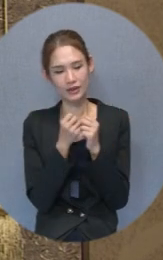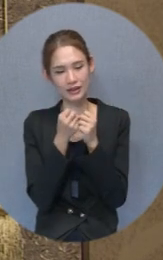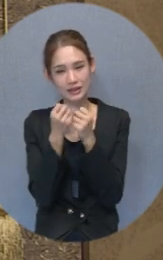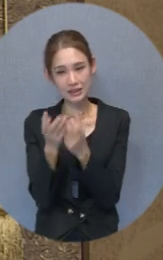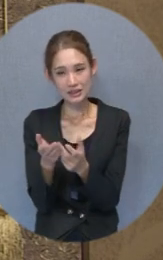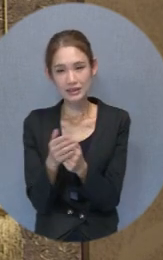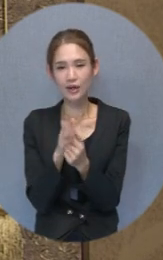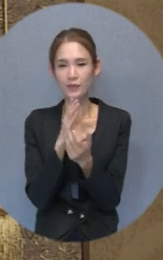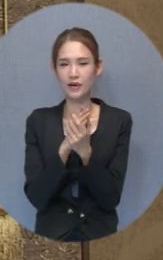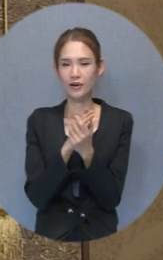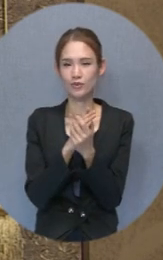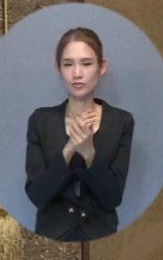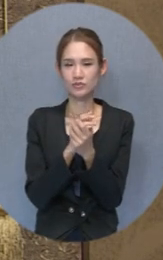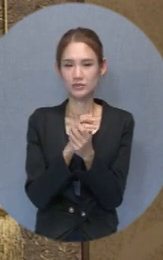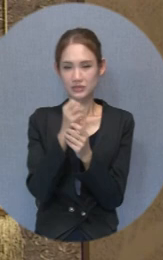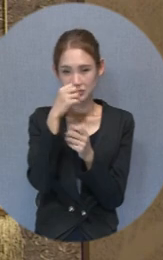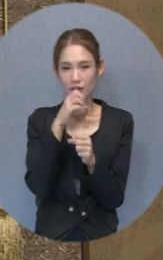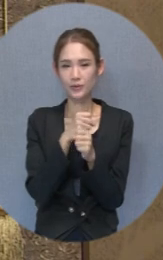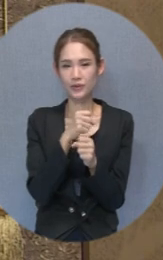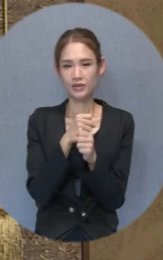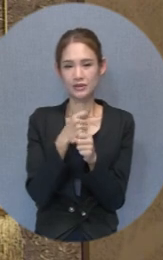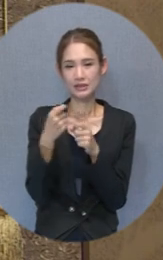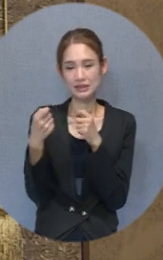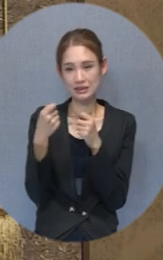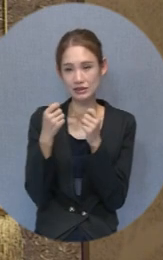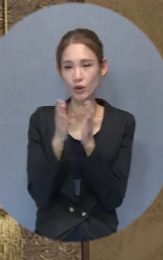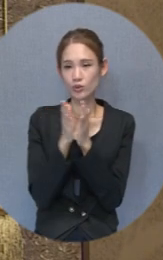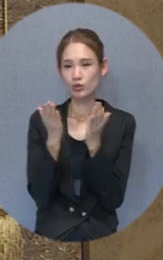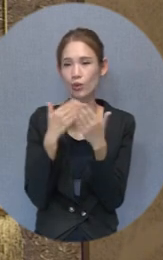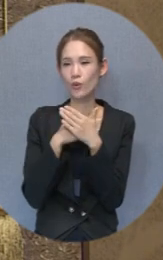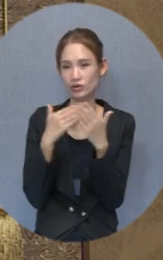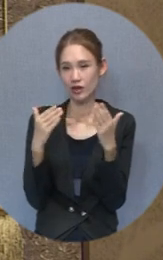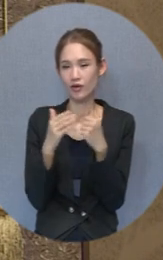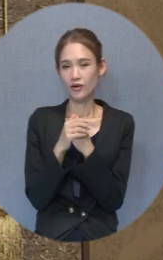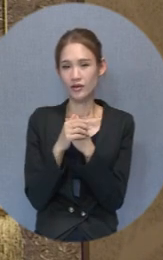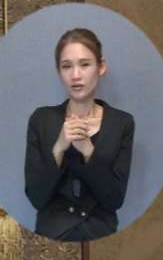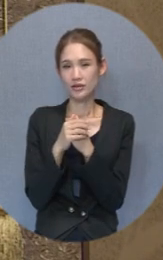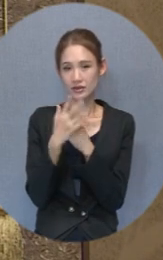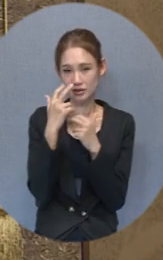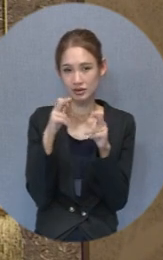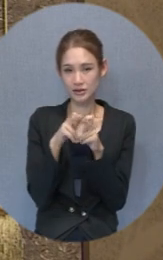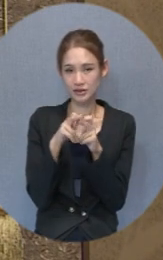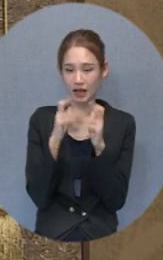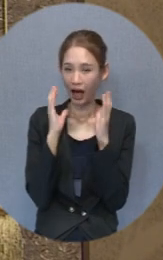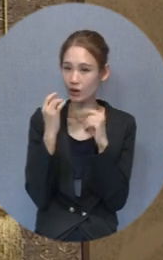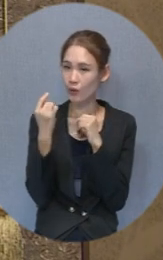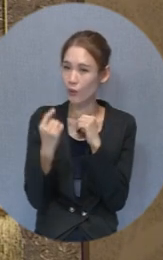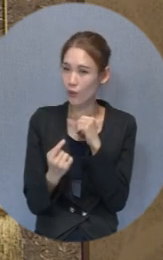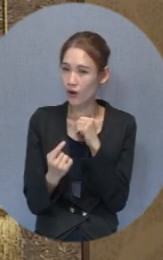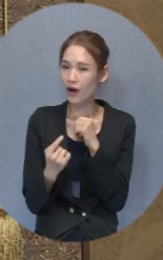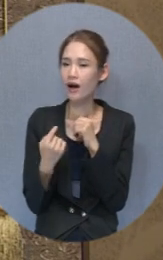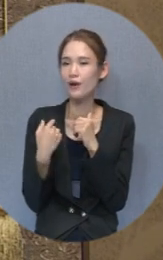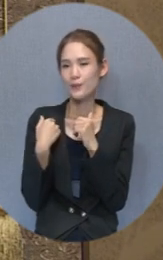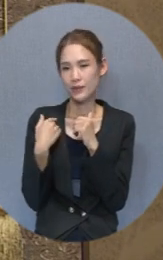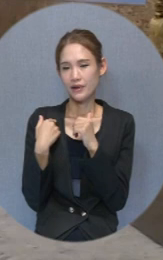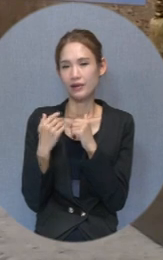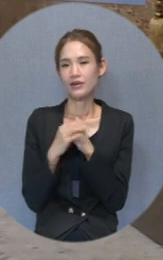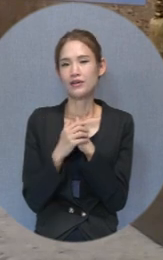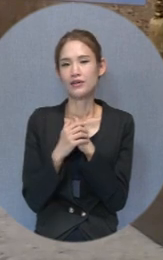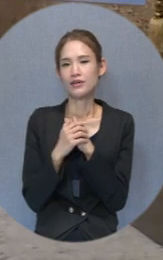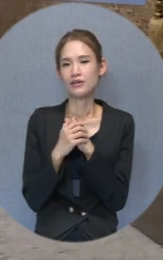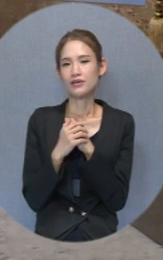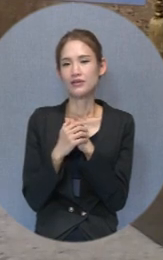그렇죠. 아니고 그냥 예. 만드셨으면은 근처에 있는 도서관에 그 도서관에 시각장애 아동이 올 수도 있는 거거든요. 그럼요. 네.